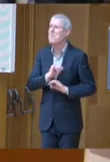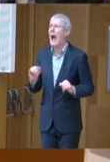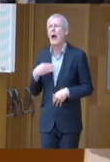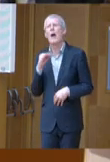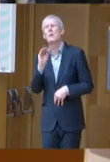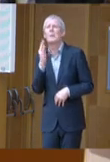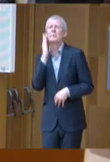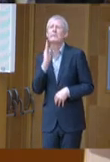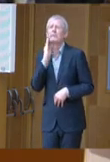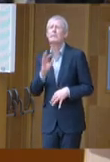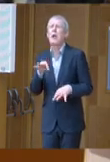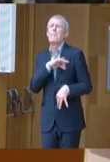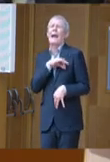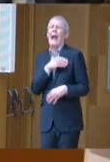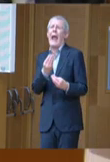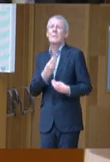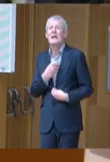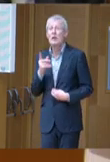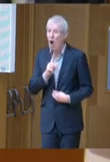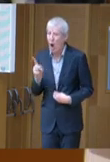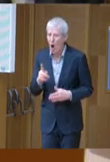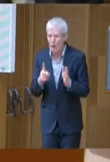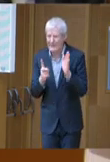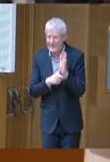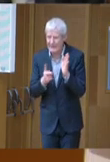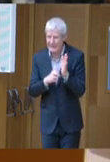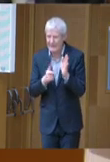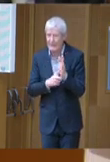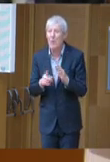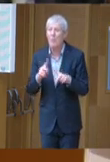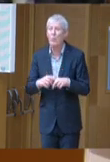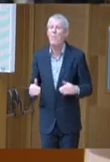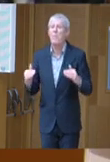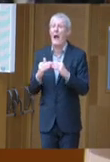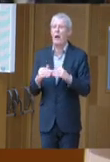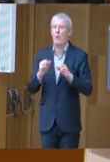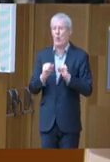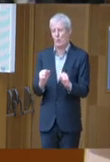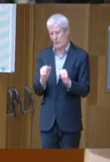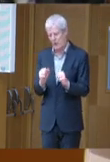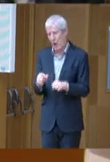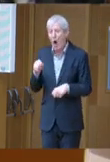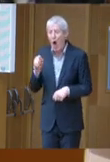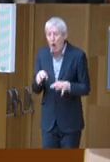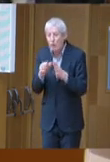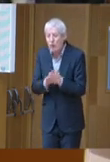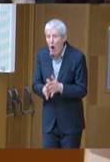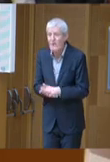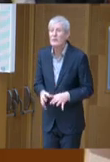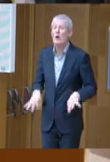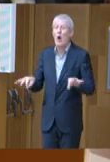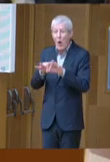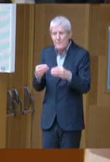privilegi, abbiamo rivendicato sì diritti e pari opportunità. Oggi la Convenzione dell'ONU ci dà uno strumento